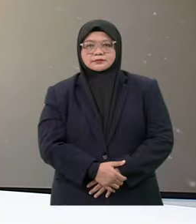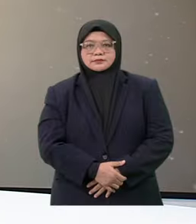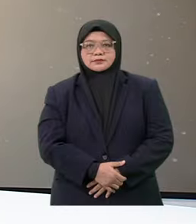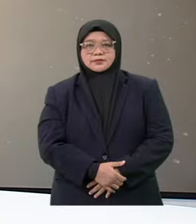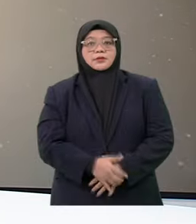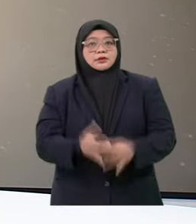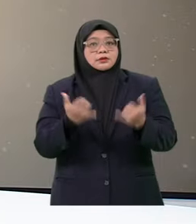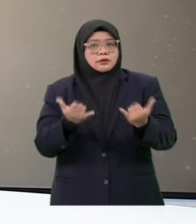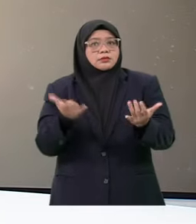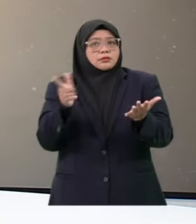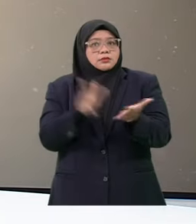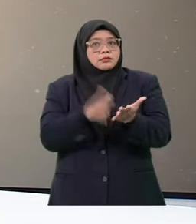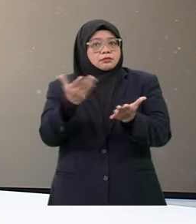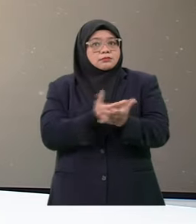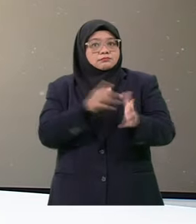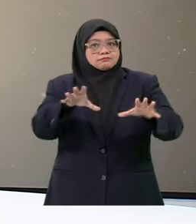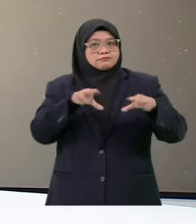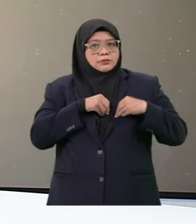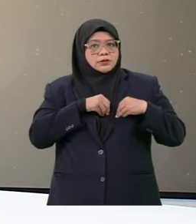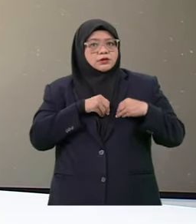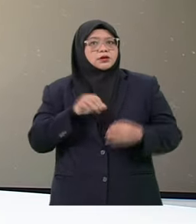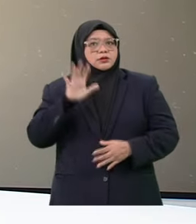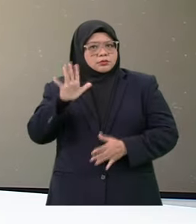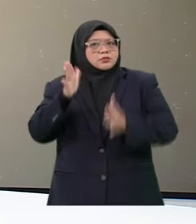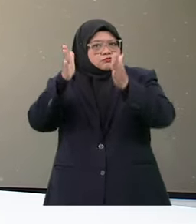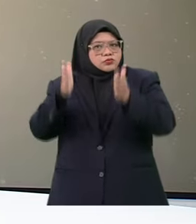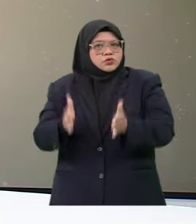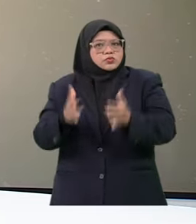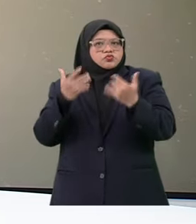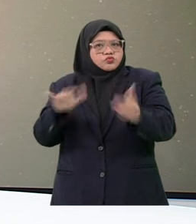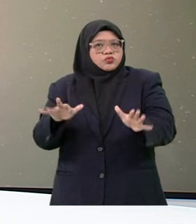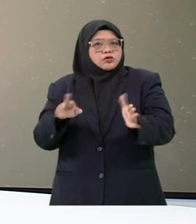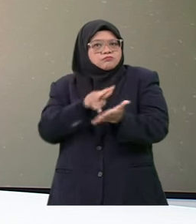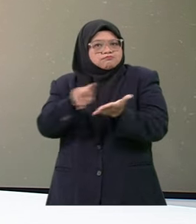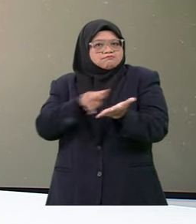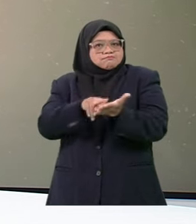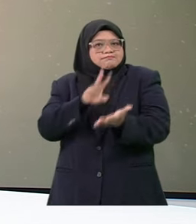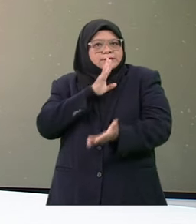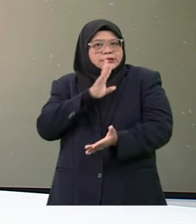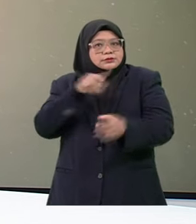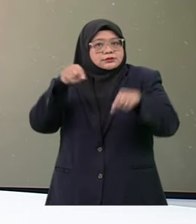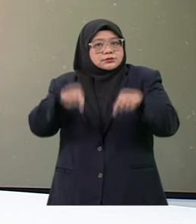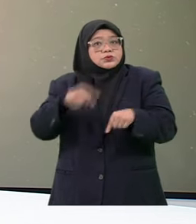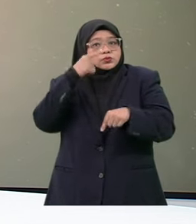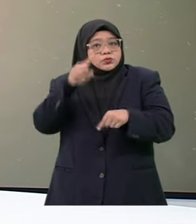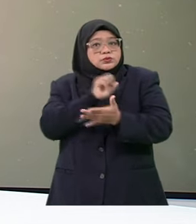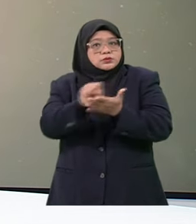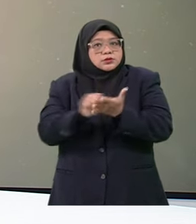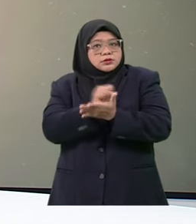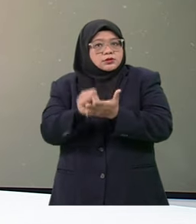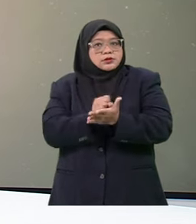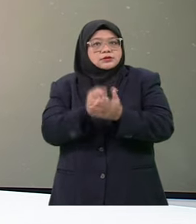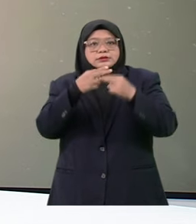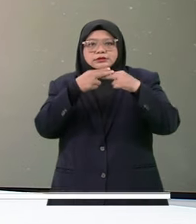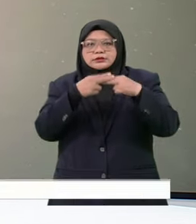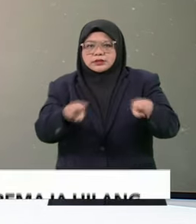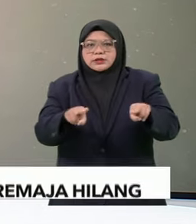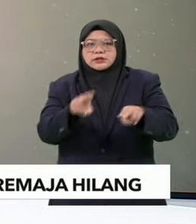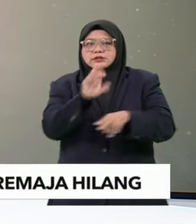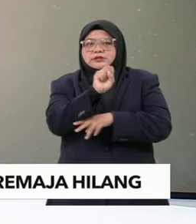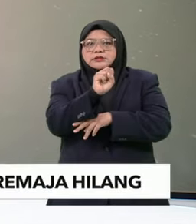ini laporan yang baru kami terima lima individu telah dirakam percakapan hari ini bagi membantu siasatan kes